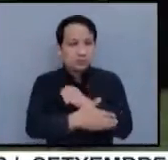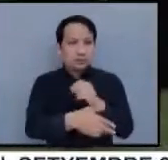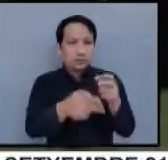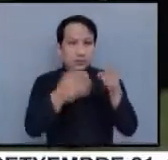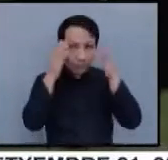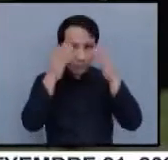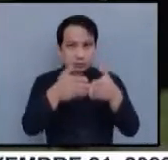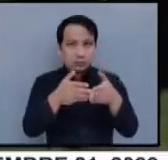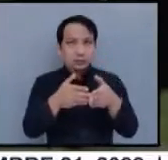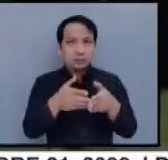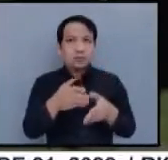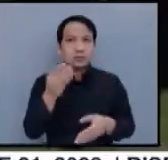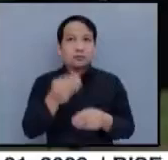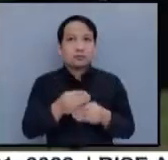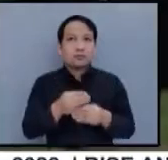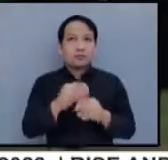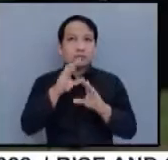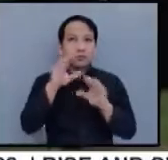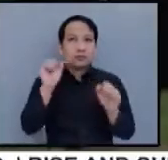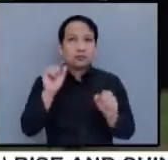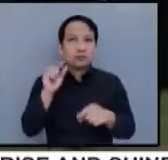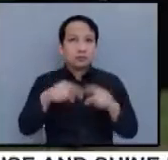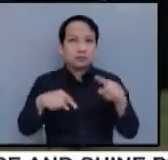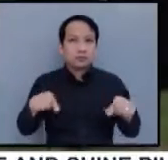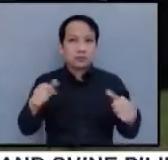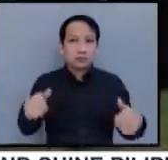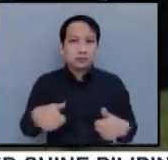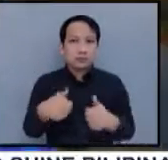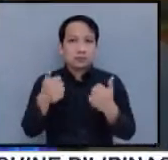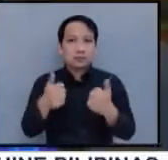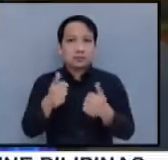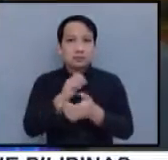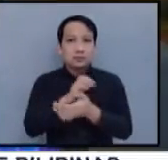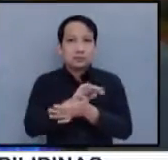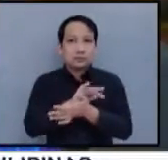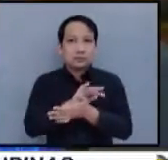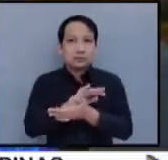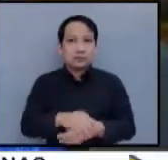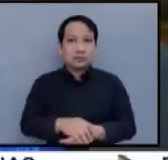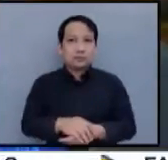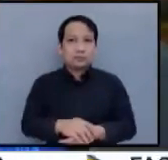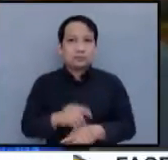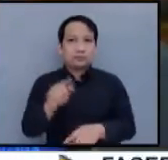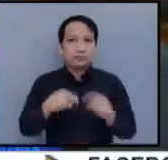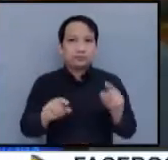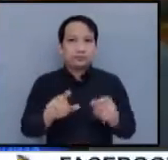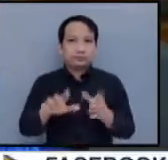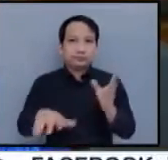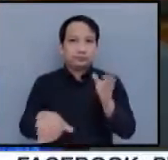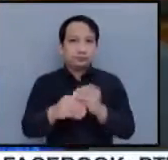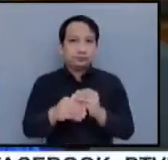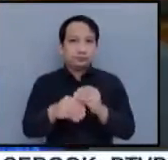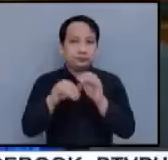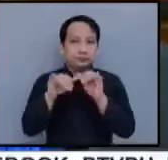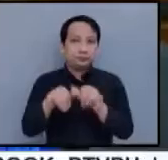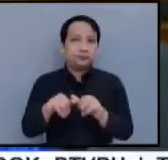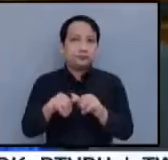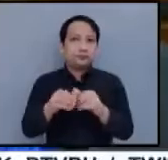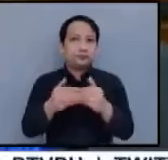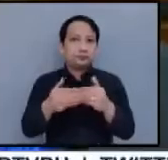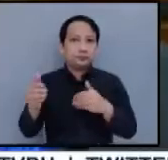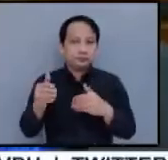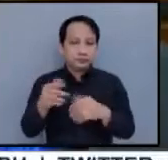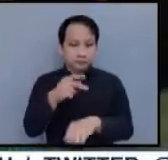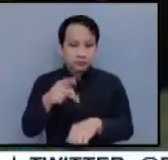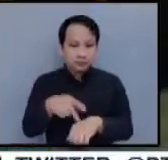Dagdag ng Pangulo, sa kabila ng mga pagsubok dulot ng COVID-19 pandemic at iba pang issue na natilian niya ang track ng Pilipinas upang